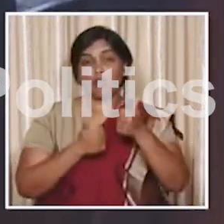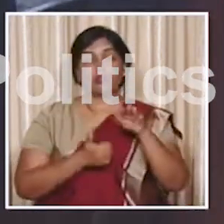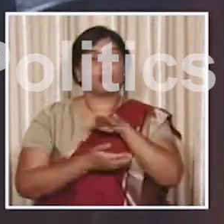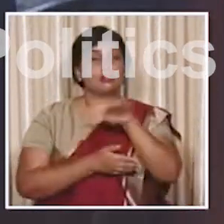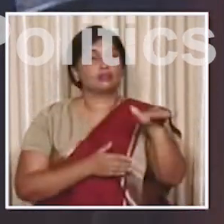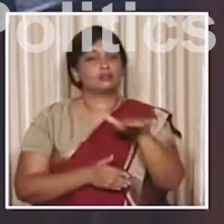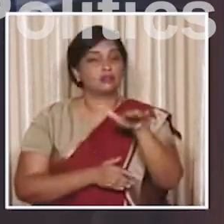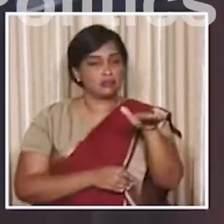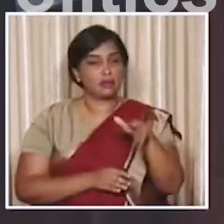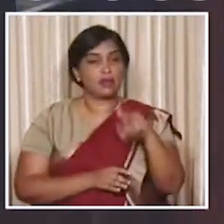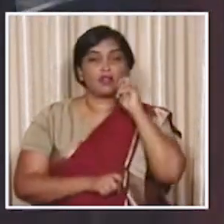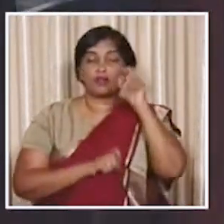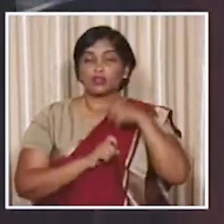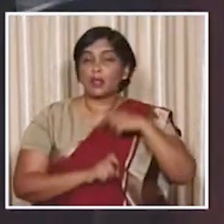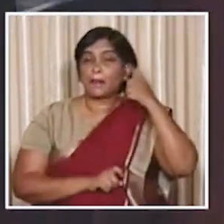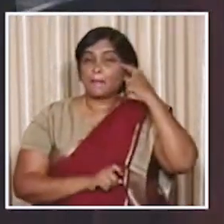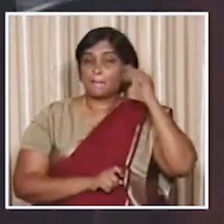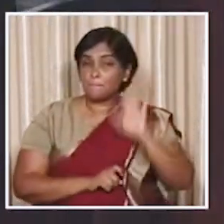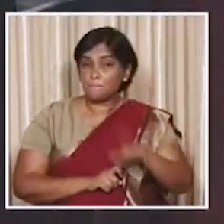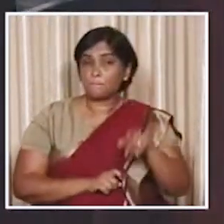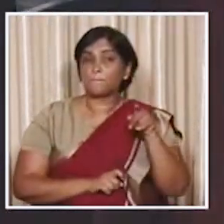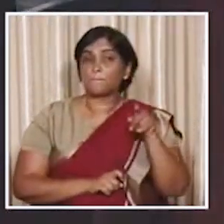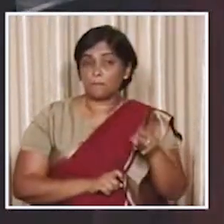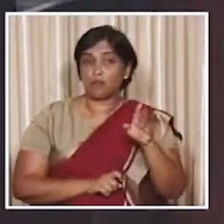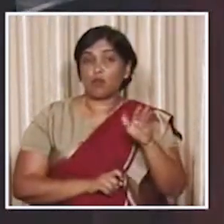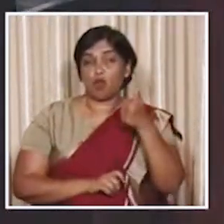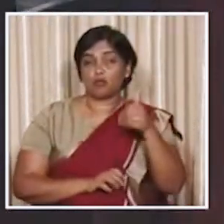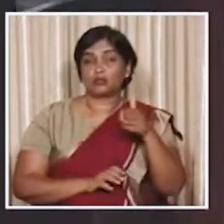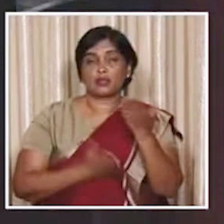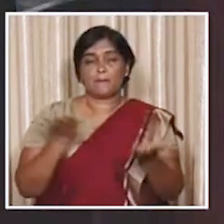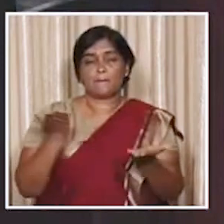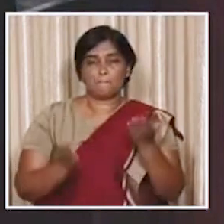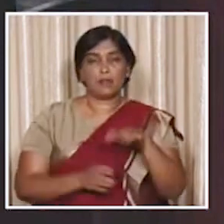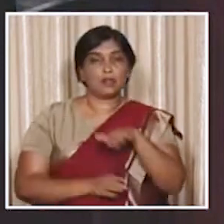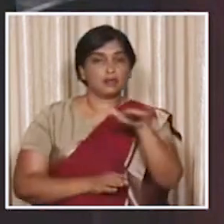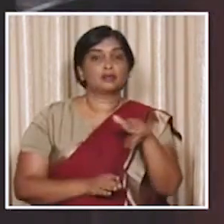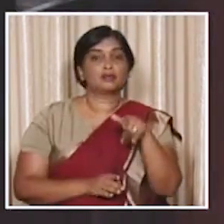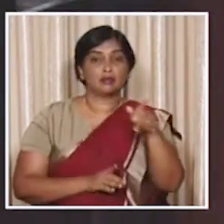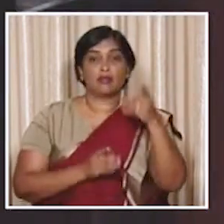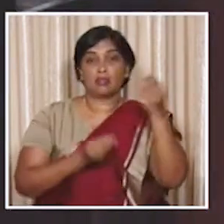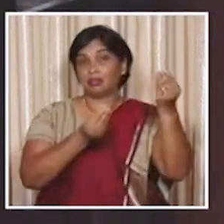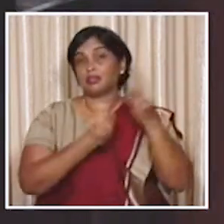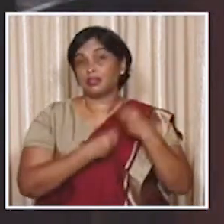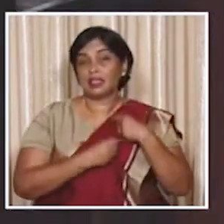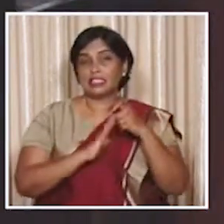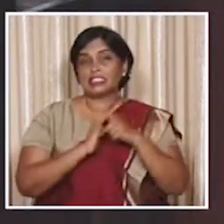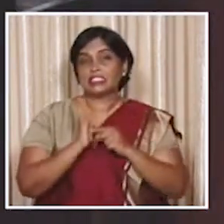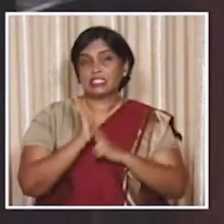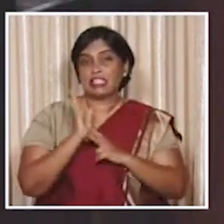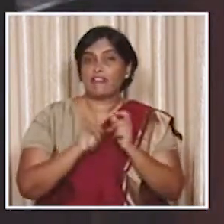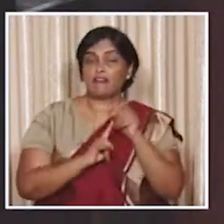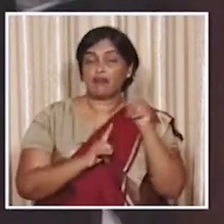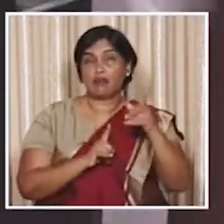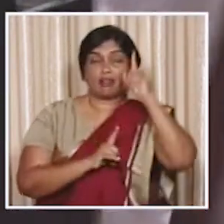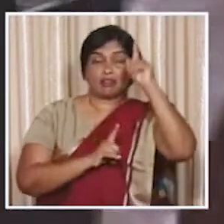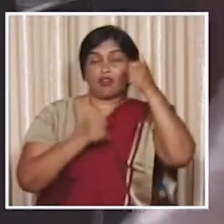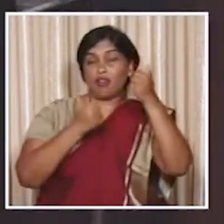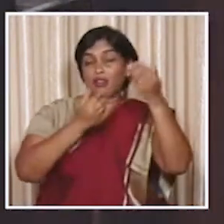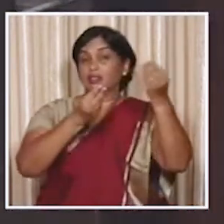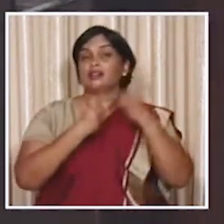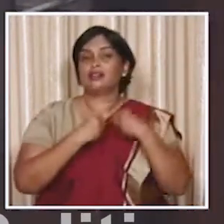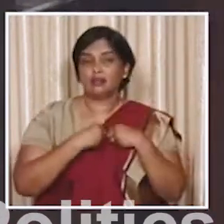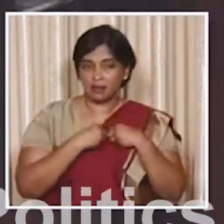samaja merate minisu balaporottu nang oh honda sadar na samaja kapude meya ya ginal ladhi apade megollo divyalo kayak mawa